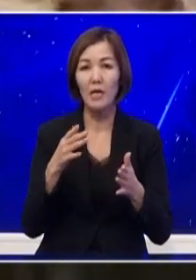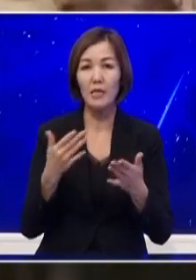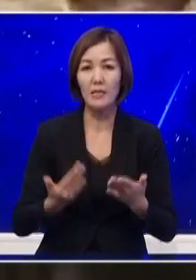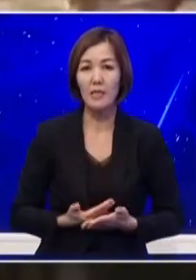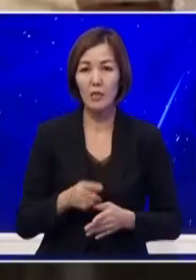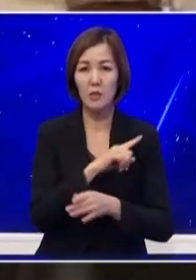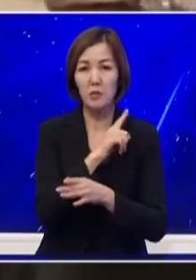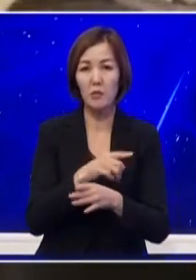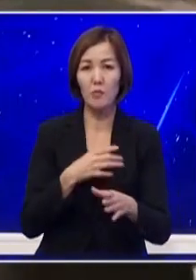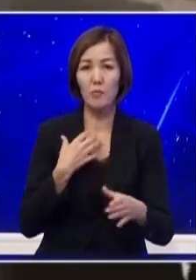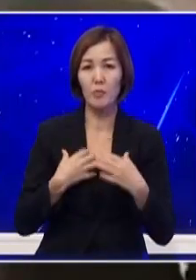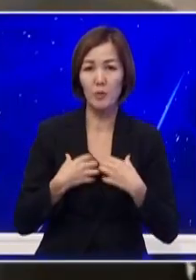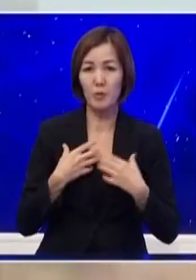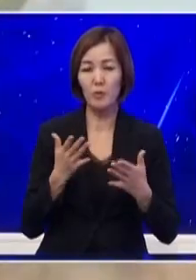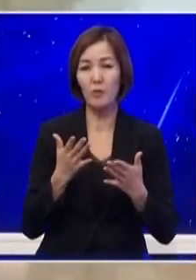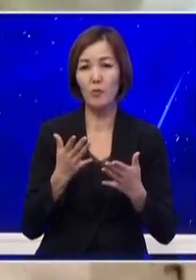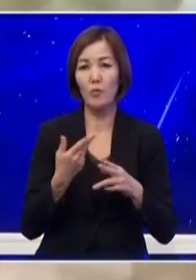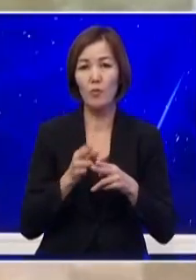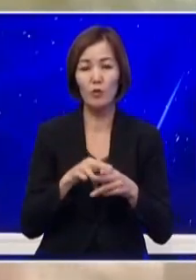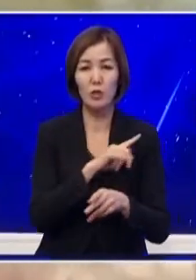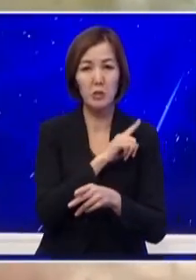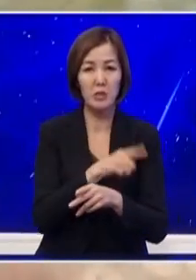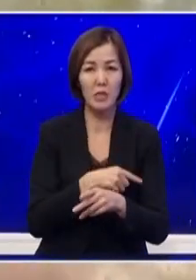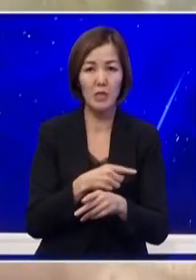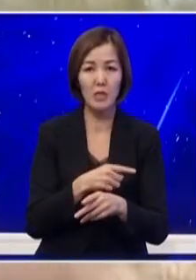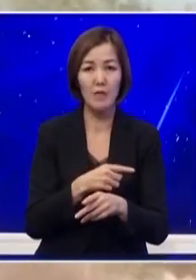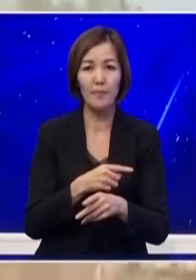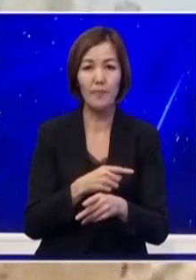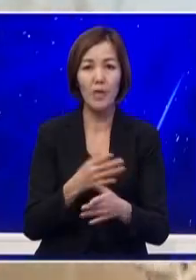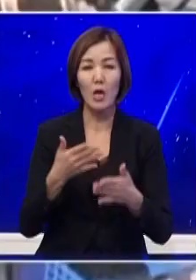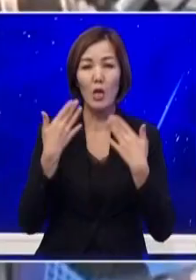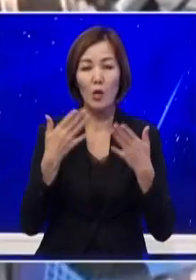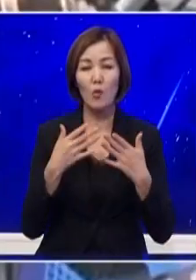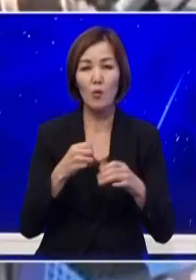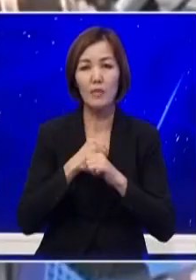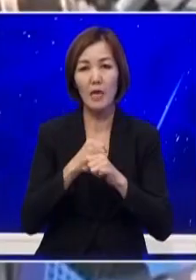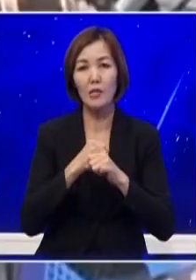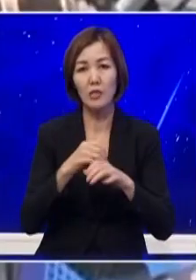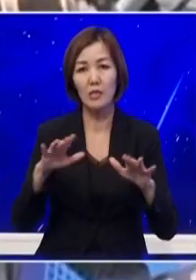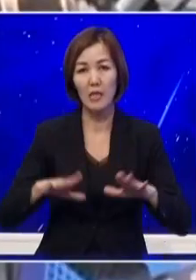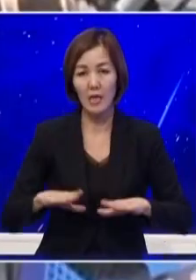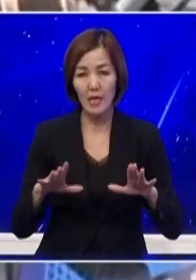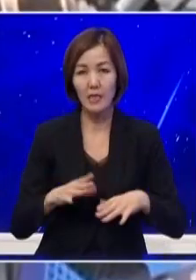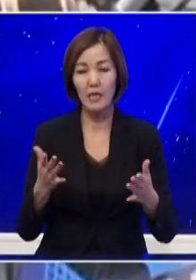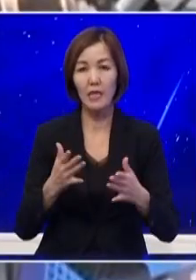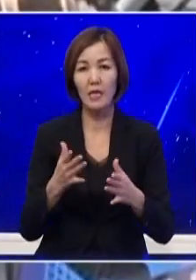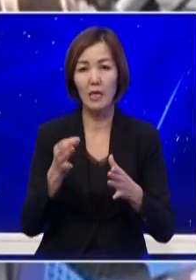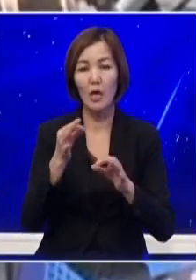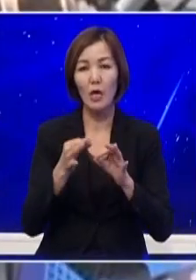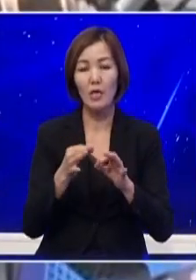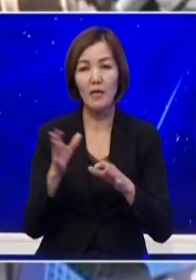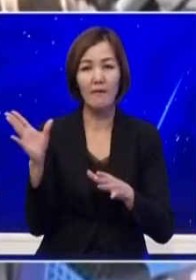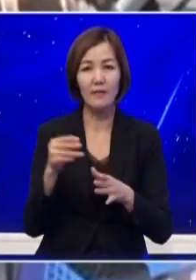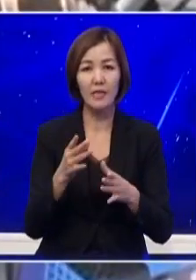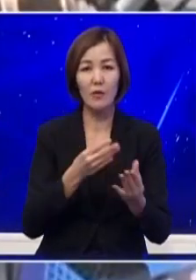сил и бодрости духа. В свои 80 лет ақсақал лихо скачет на коне. Мастерству верховой езды и тонкостям национальной